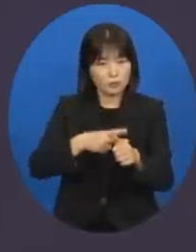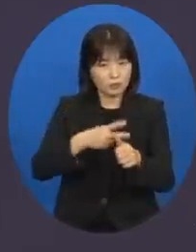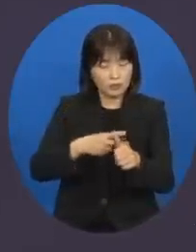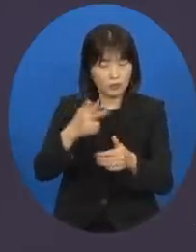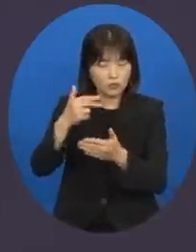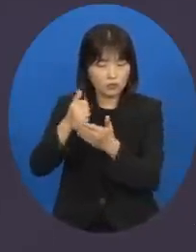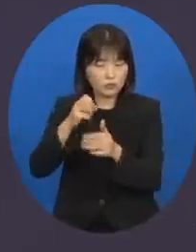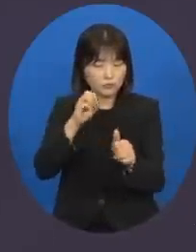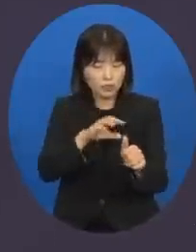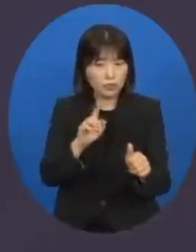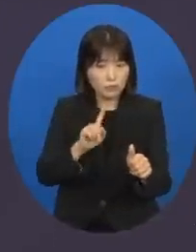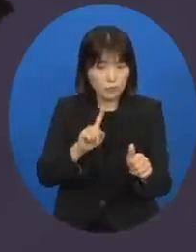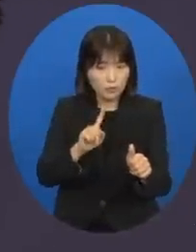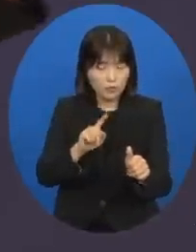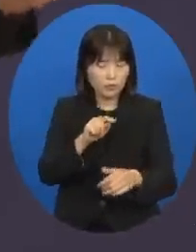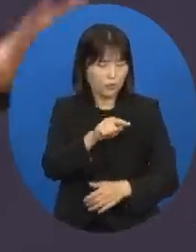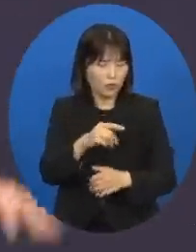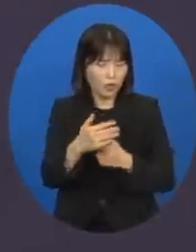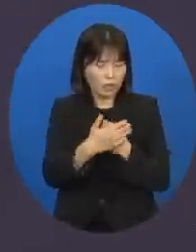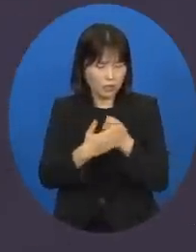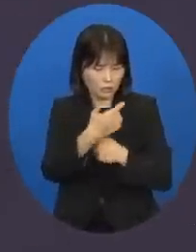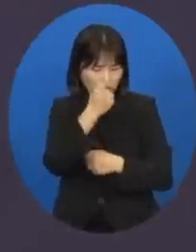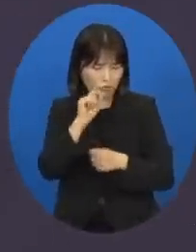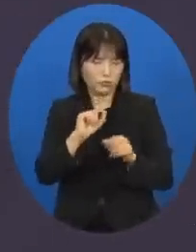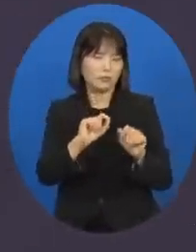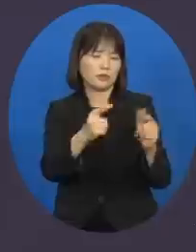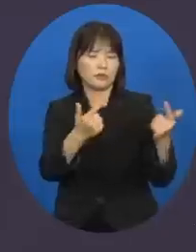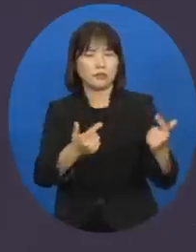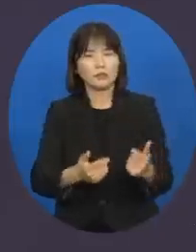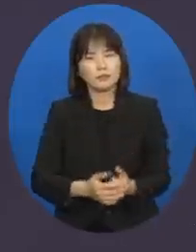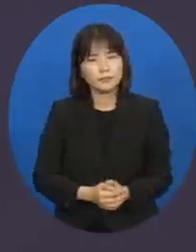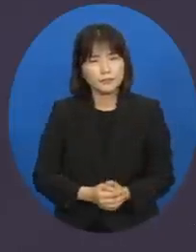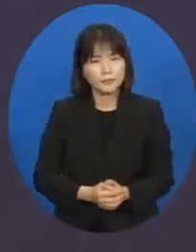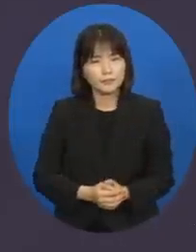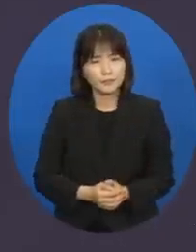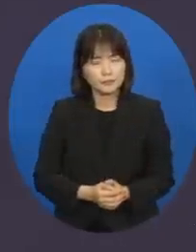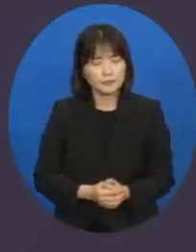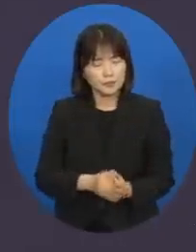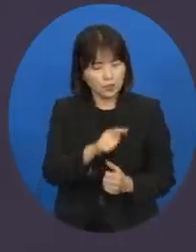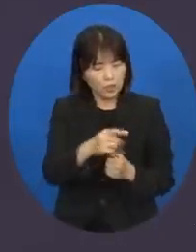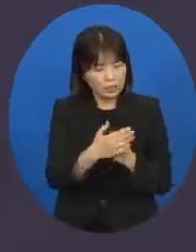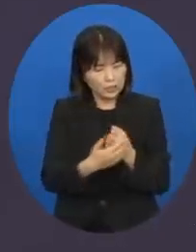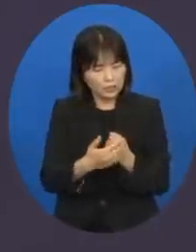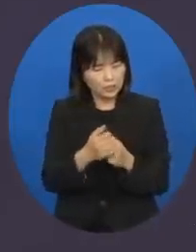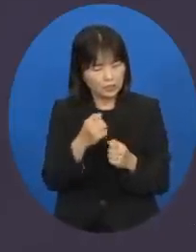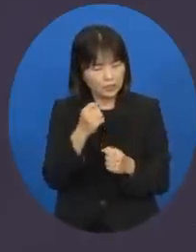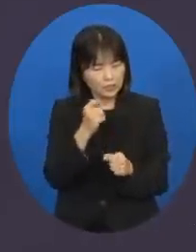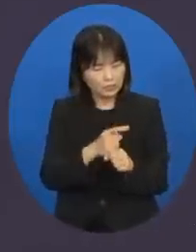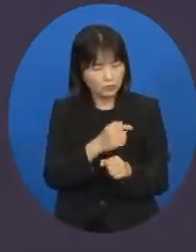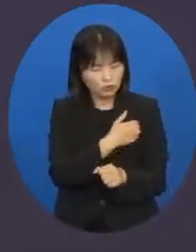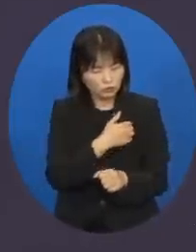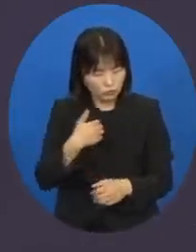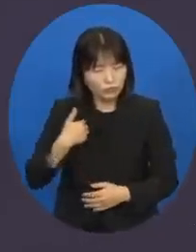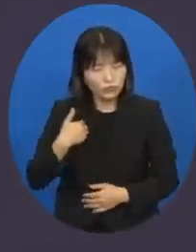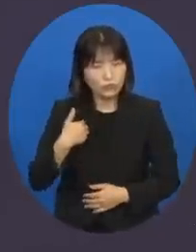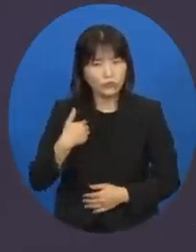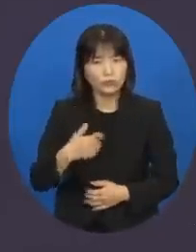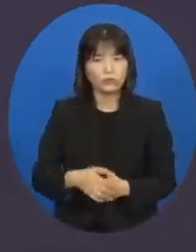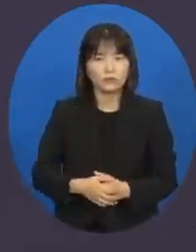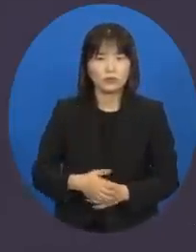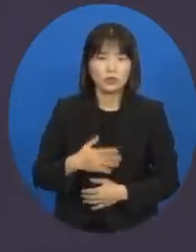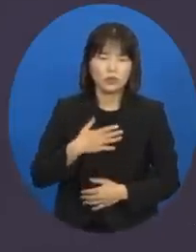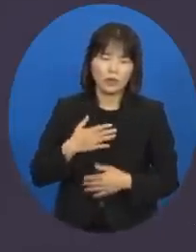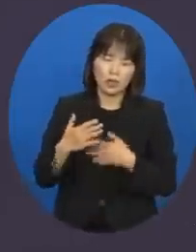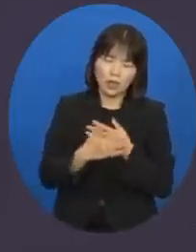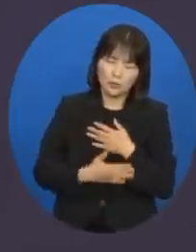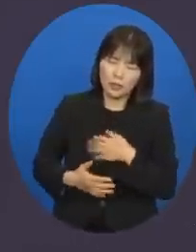하시죠? 너에게 은혜가 부족한 게 아니야. 너의 은혜는 이미 충분한 거야. 주님, 저의 지금 몸에